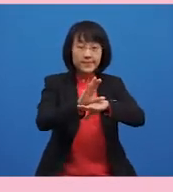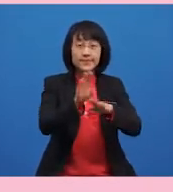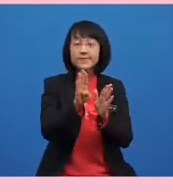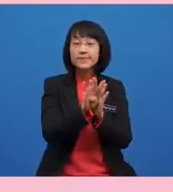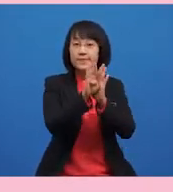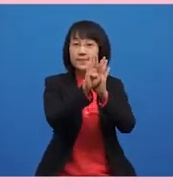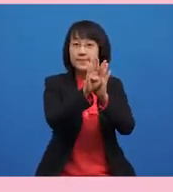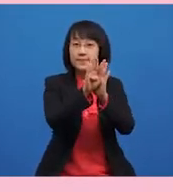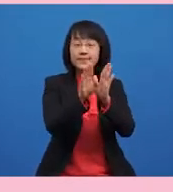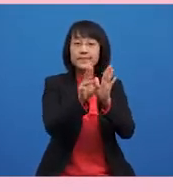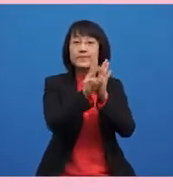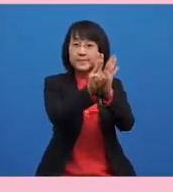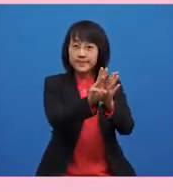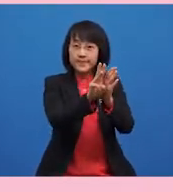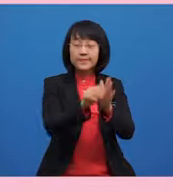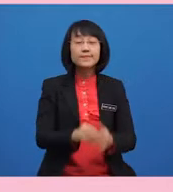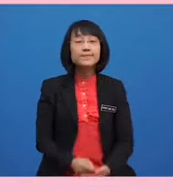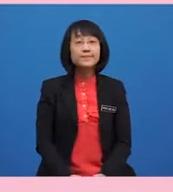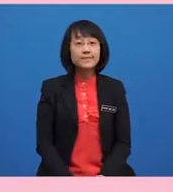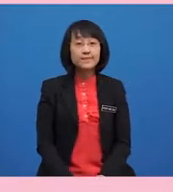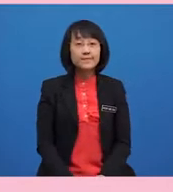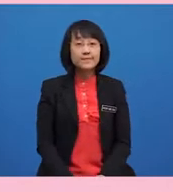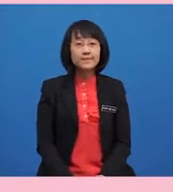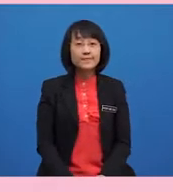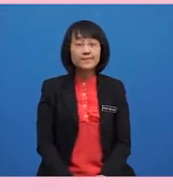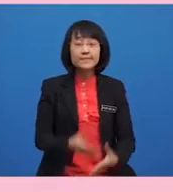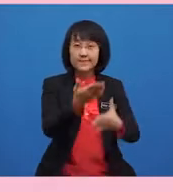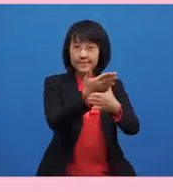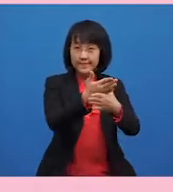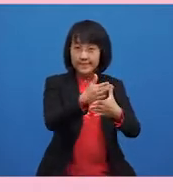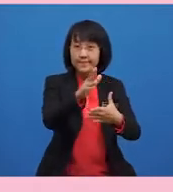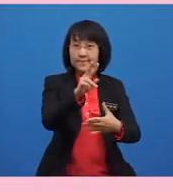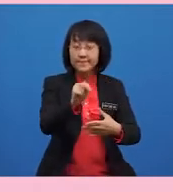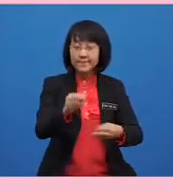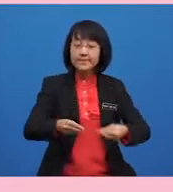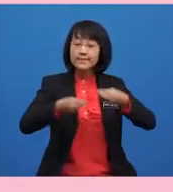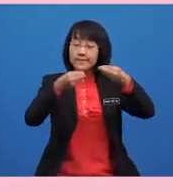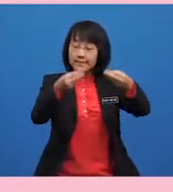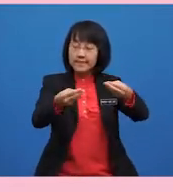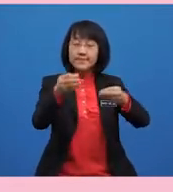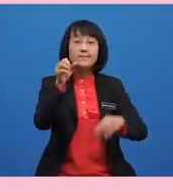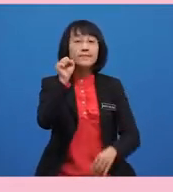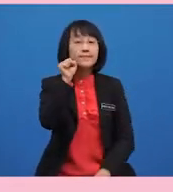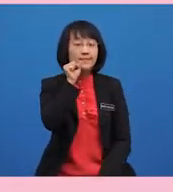perwakilan, ianya bahagian yang diberikan kepada Sazlin.